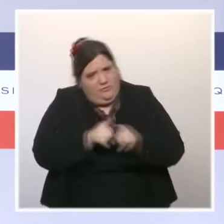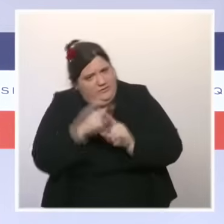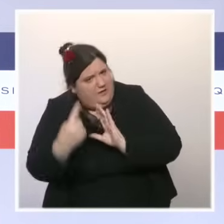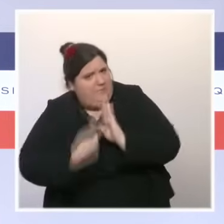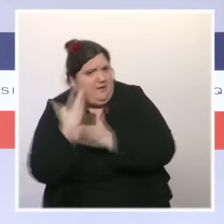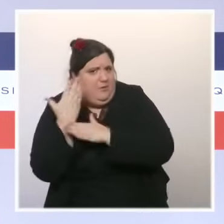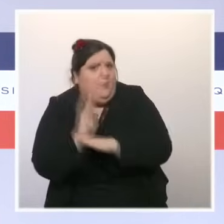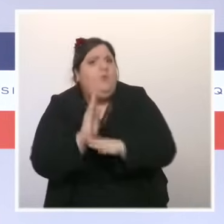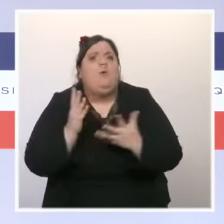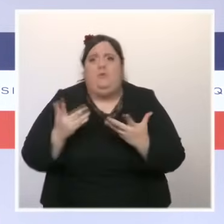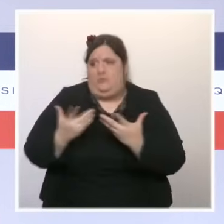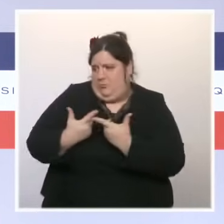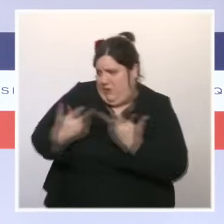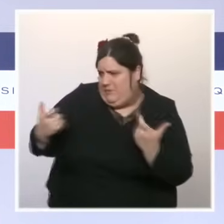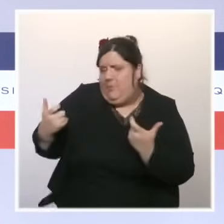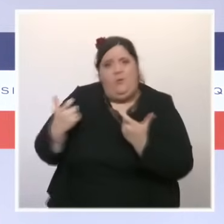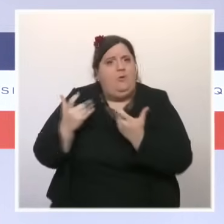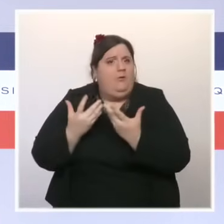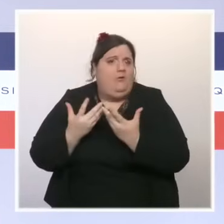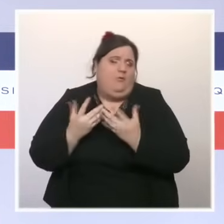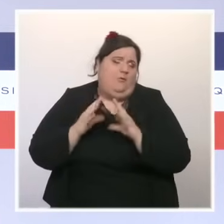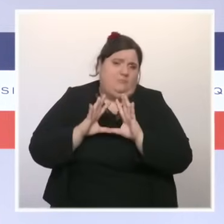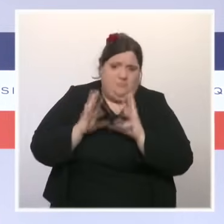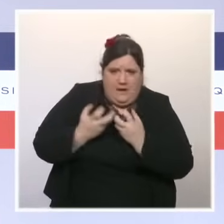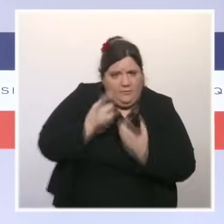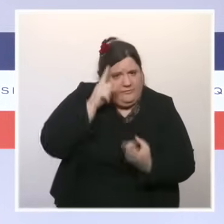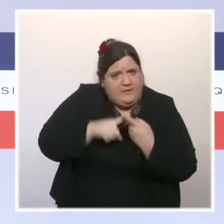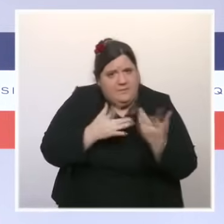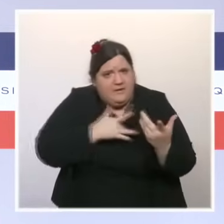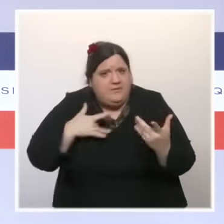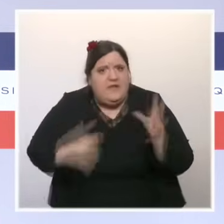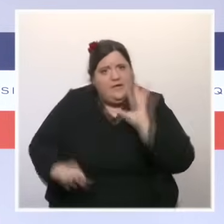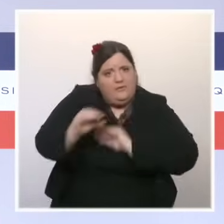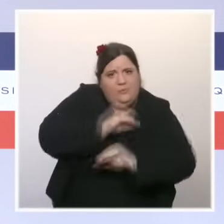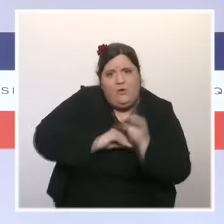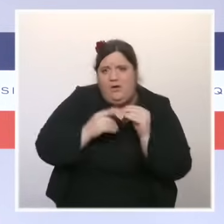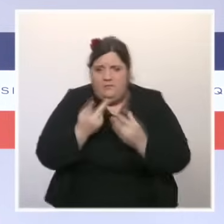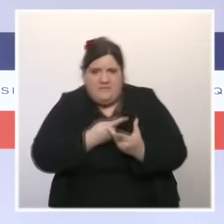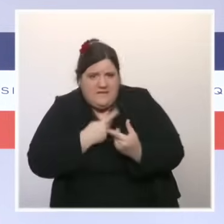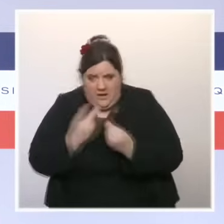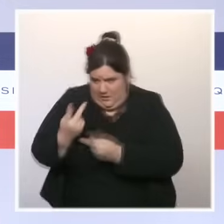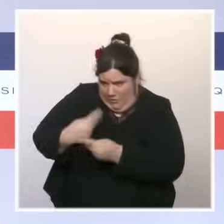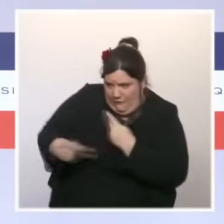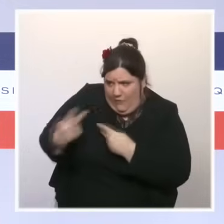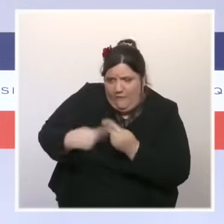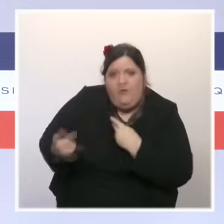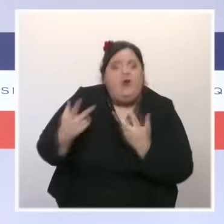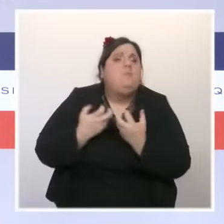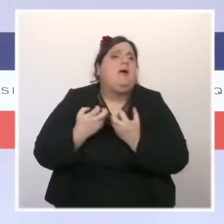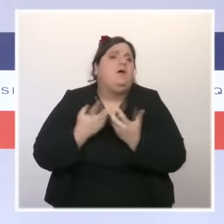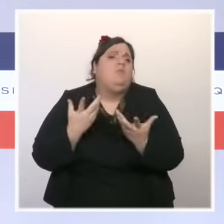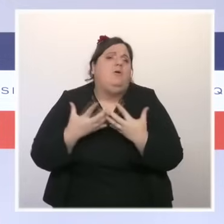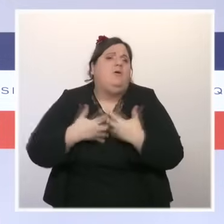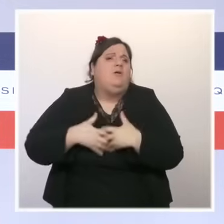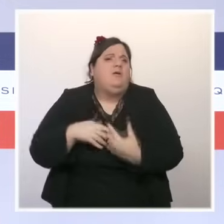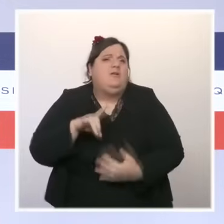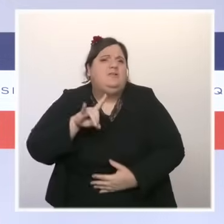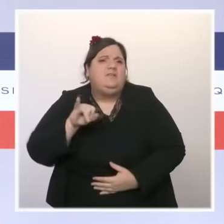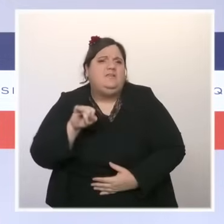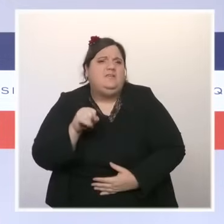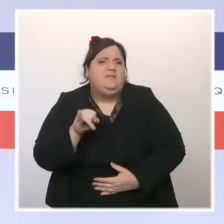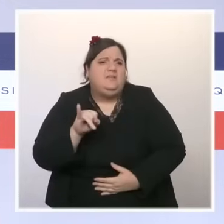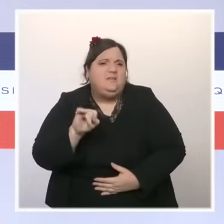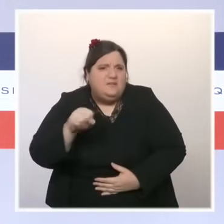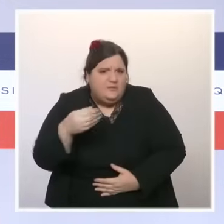Il y eu des équipements qui ont été envoyés, des équipements sanitaires, des équipements médicaux également, avec le dismut qui a été mis sur place pour des opérations